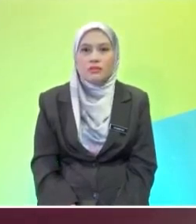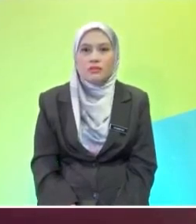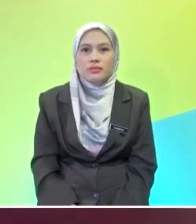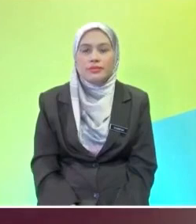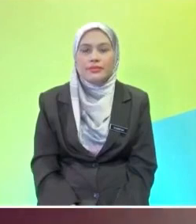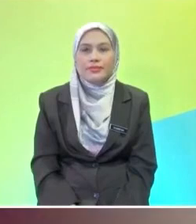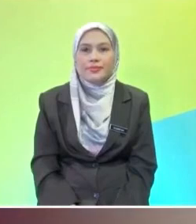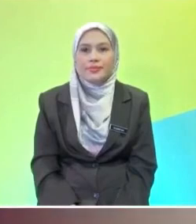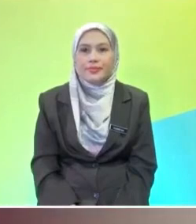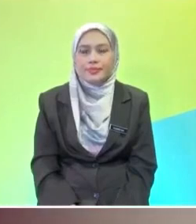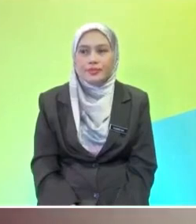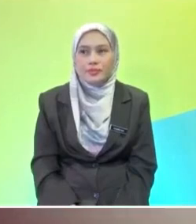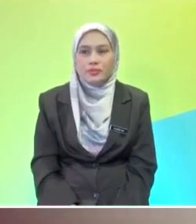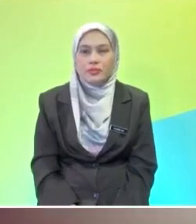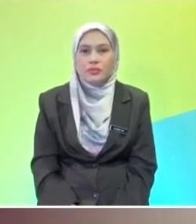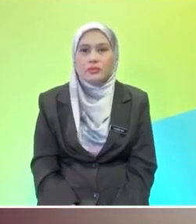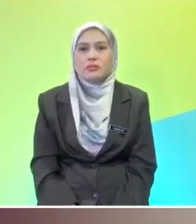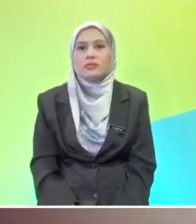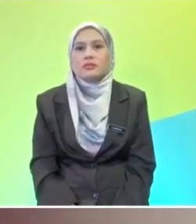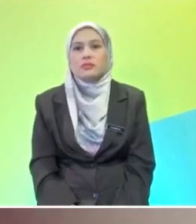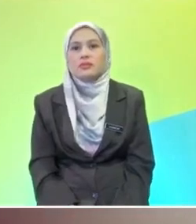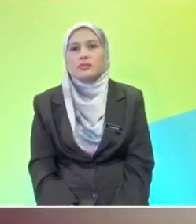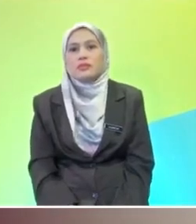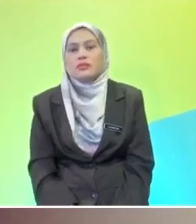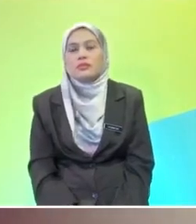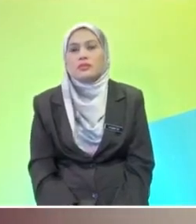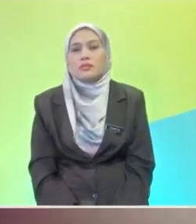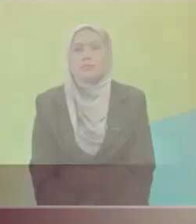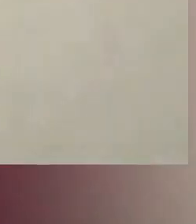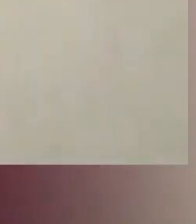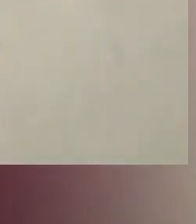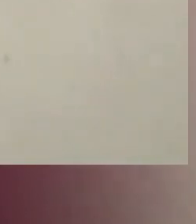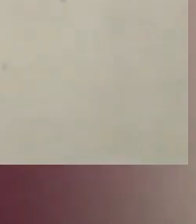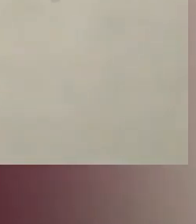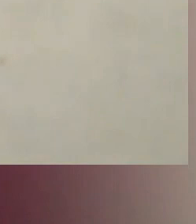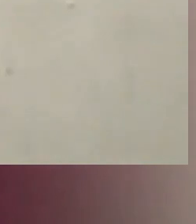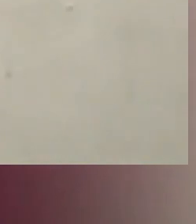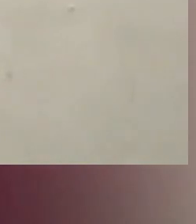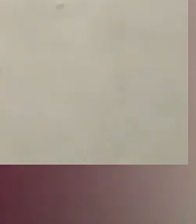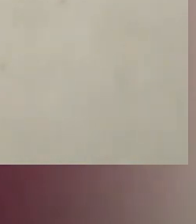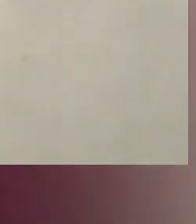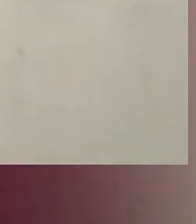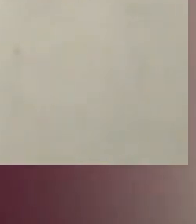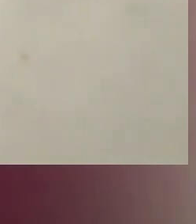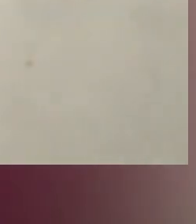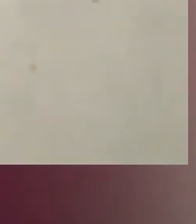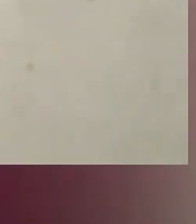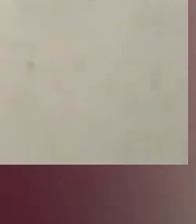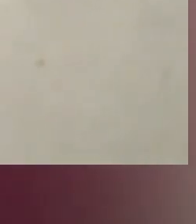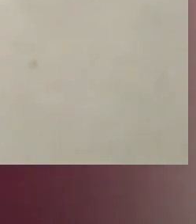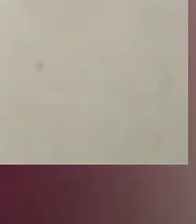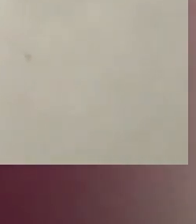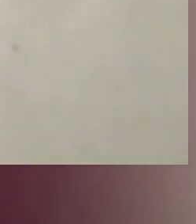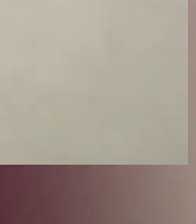berbaki. Orang asli gigit bekerja, hasil hutan menjadi rezeki. Duduk melukis di hujung desa, melukis